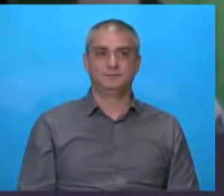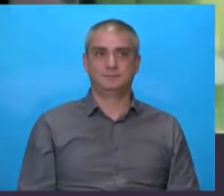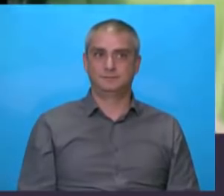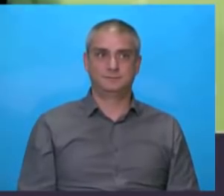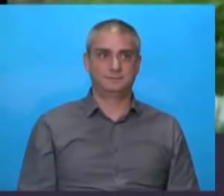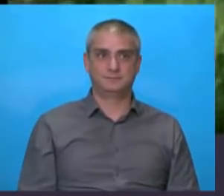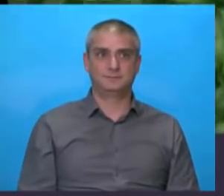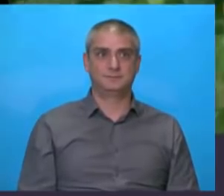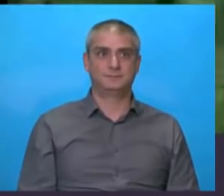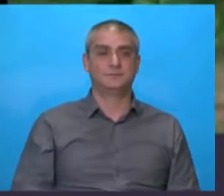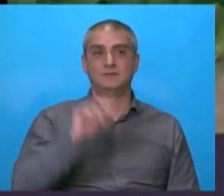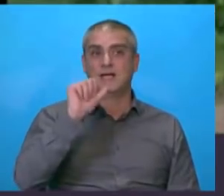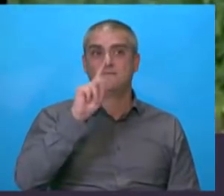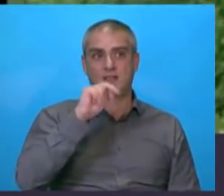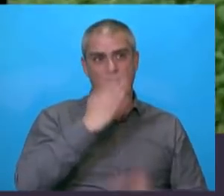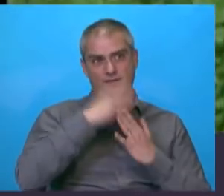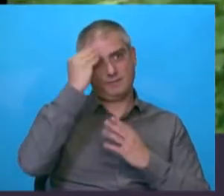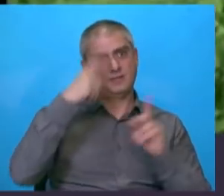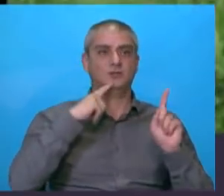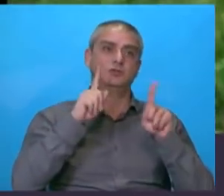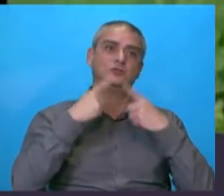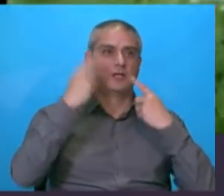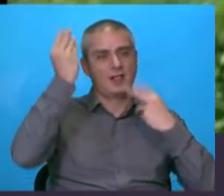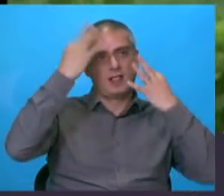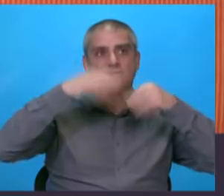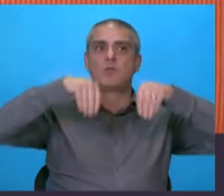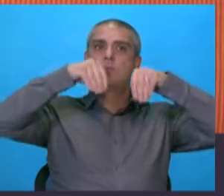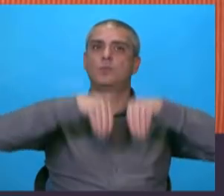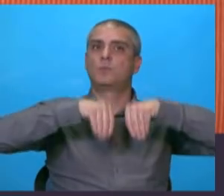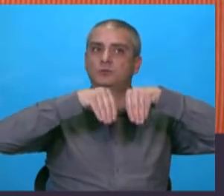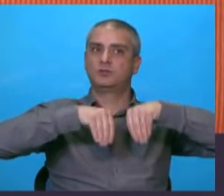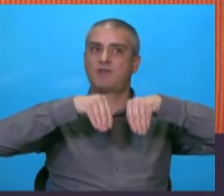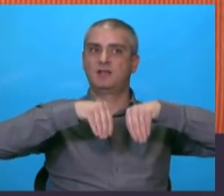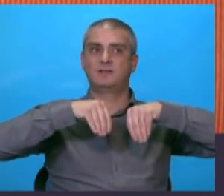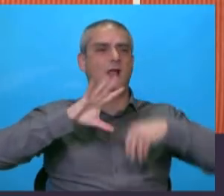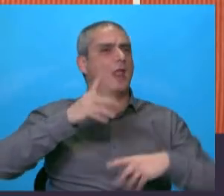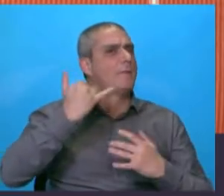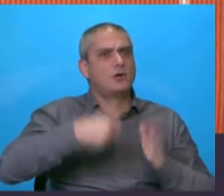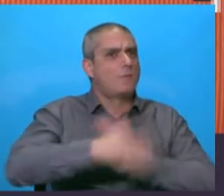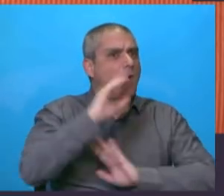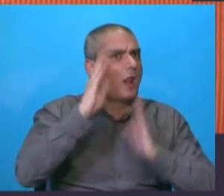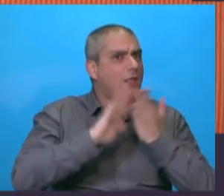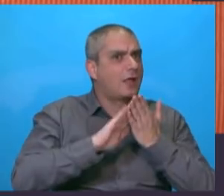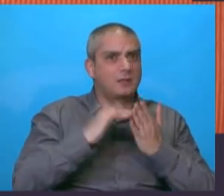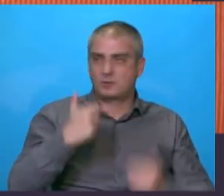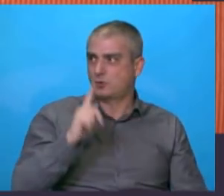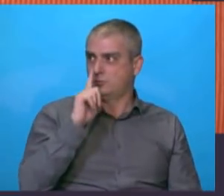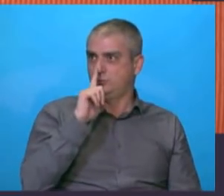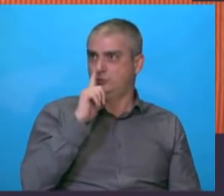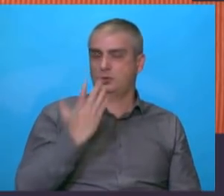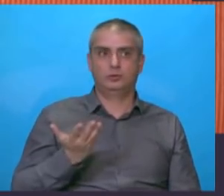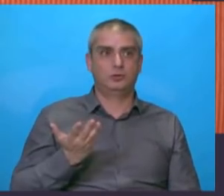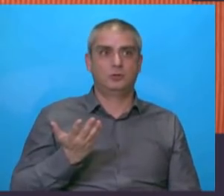אבילין הקטנה כבר למדה לשיר שיר, לכבוד ובשבט. למה היום לא הלכת לגן? שהיום יום